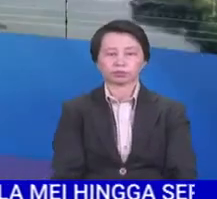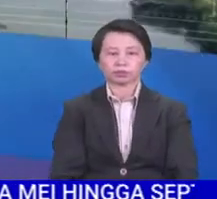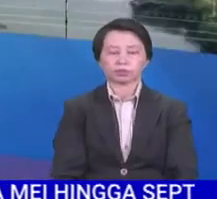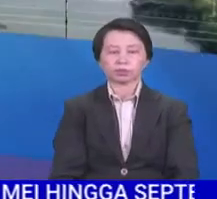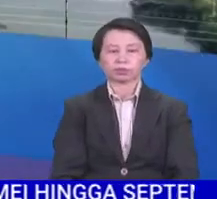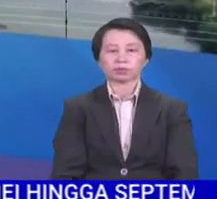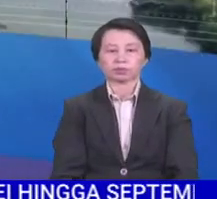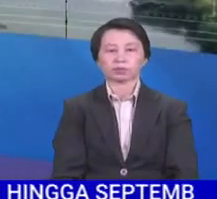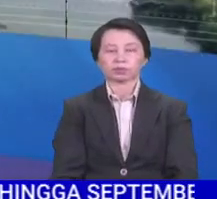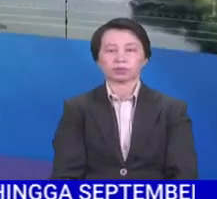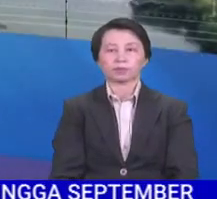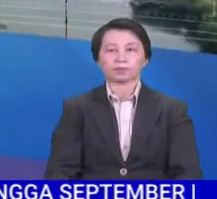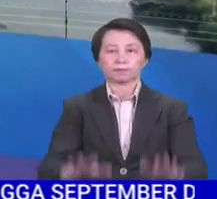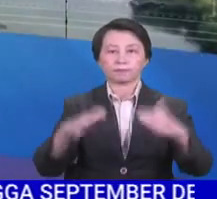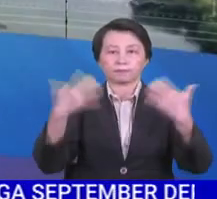April baik sekian perkembangan dari